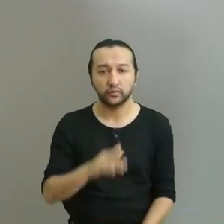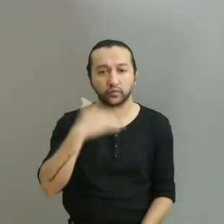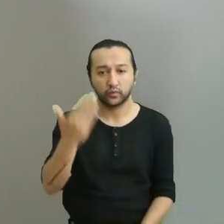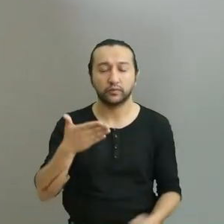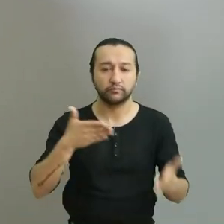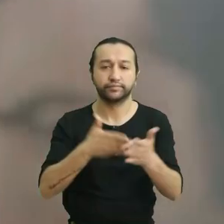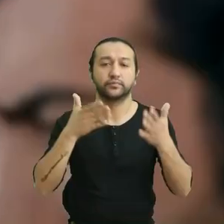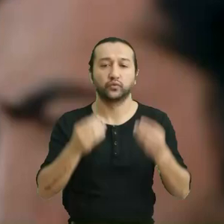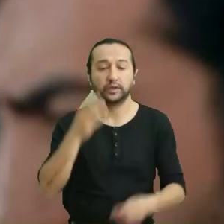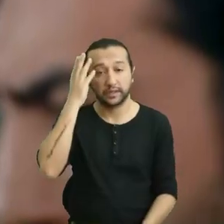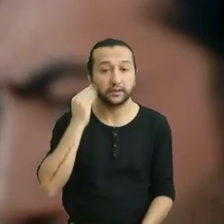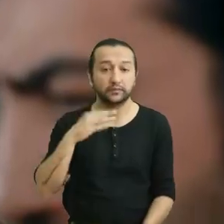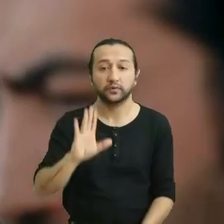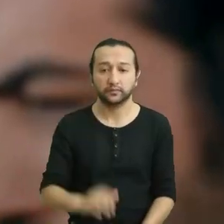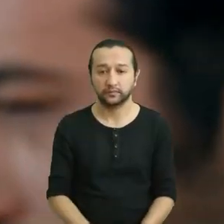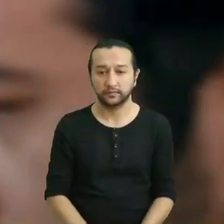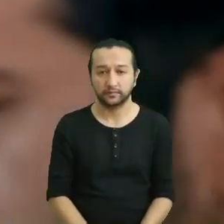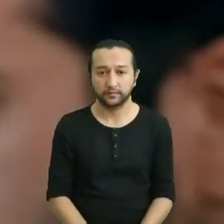Sonra orada kalıyorum.